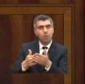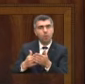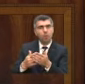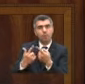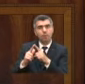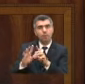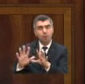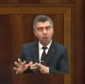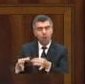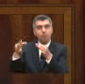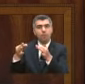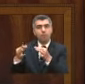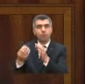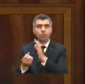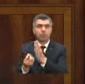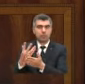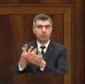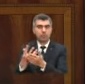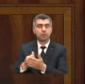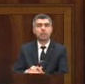واحد ابداع، لان